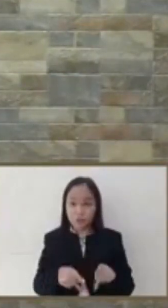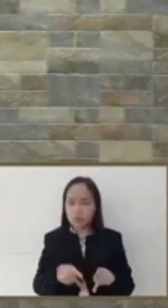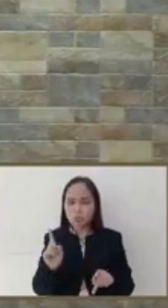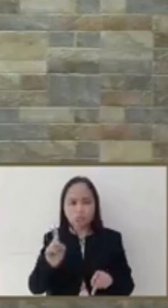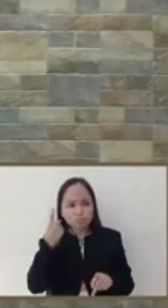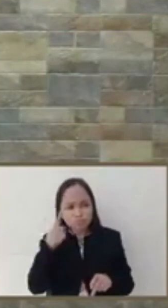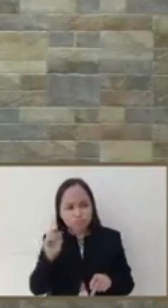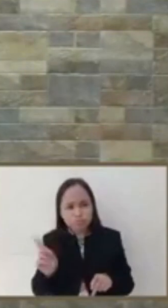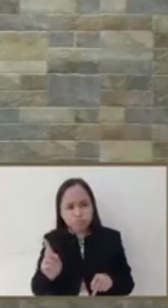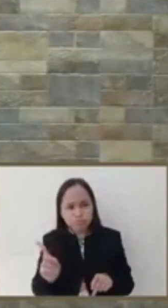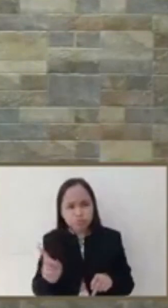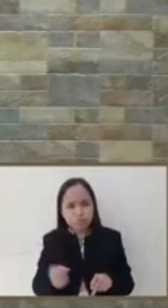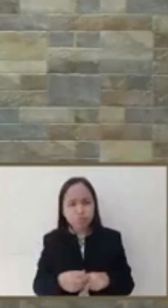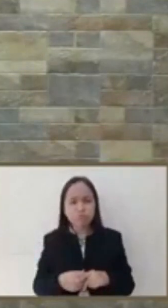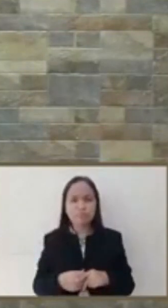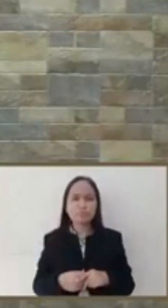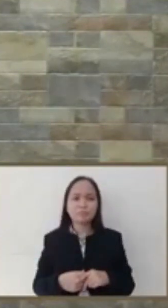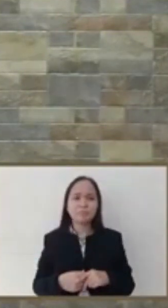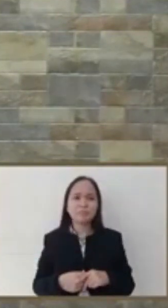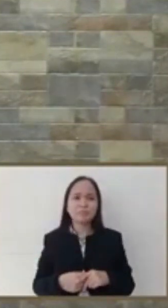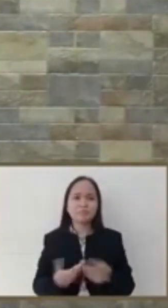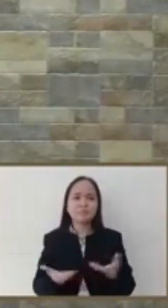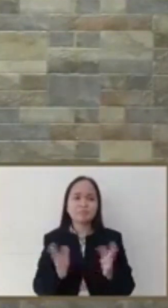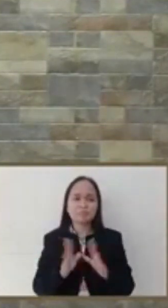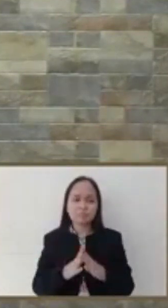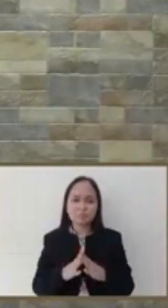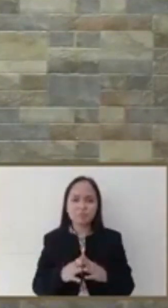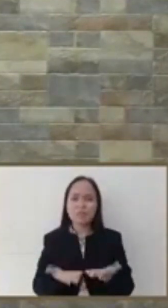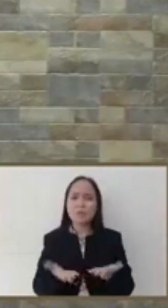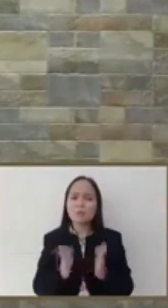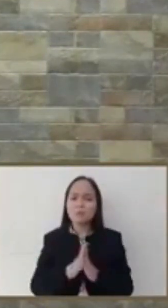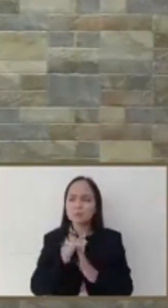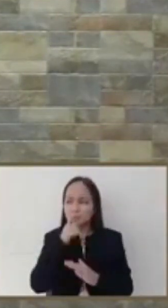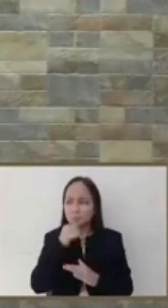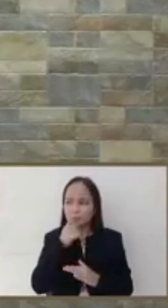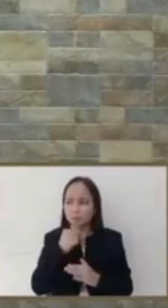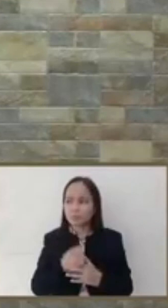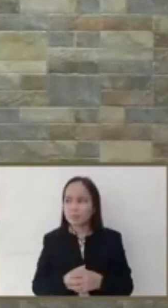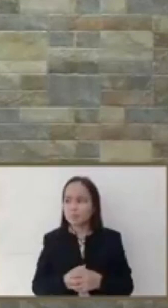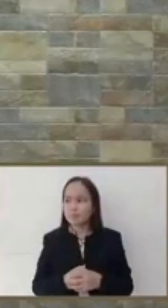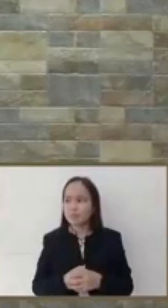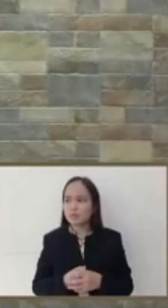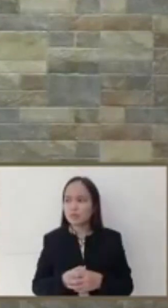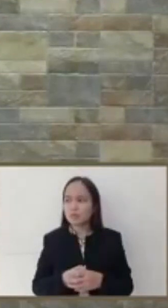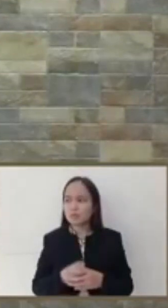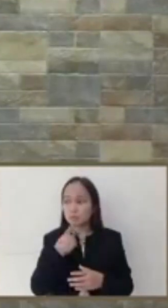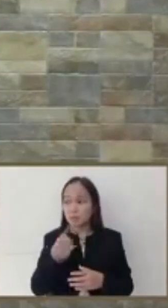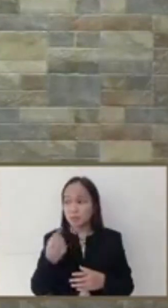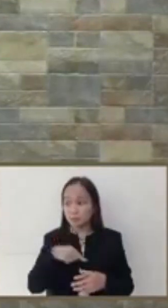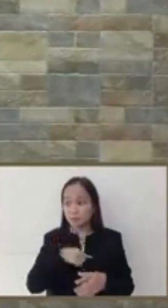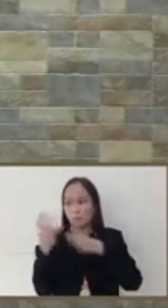for? Ang tanong lagi, naalala ko nung araw, ang tanong ko lagi, alright, nag-party